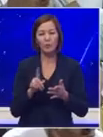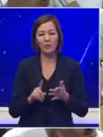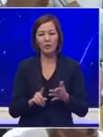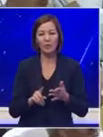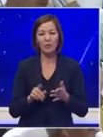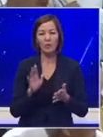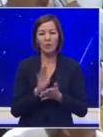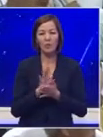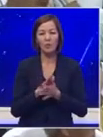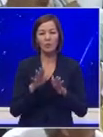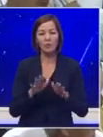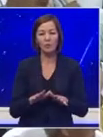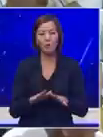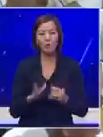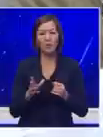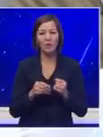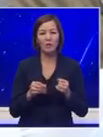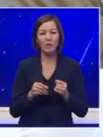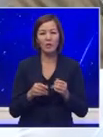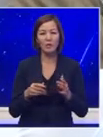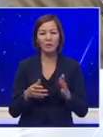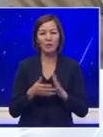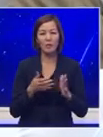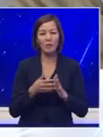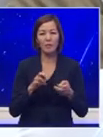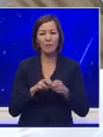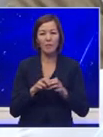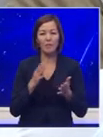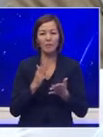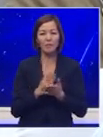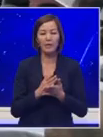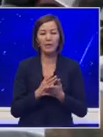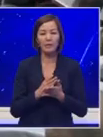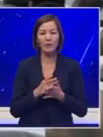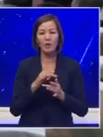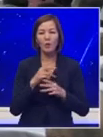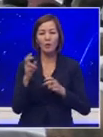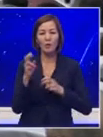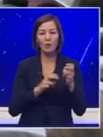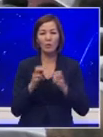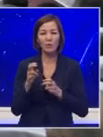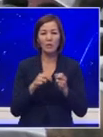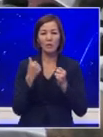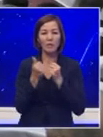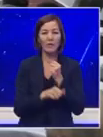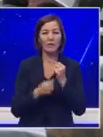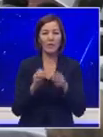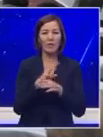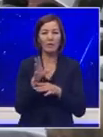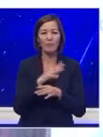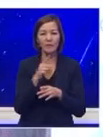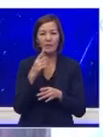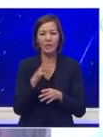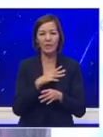қоқыс полигондары, жайылым жер проблемалары бар. Оған қоса көптеген өндіріс орындарының шикізатпен қамтылмағанын